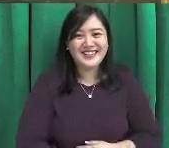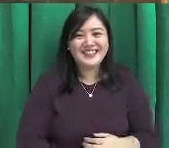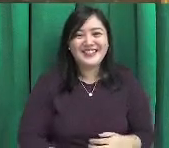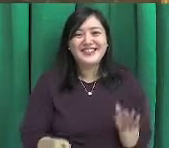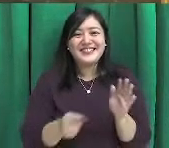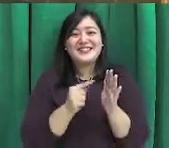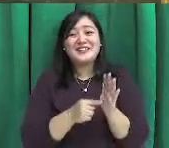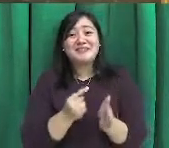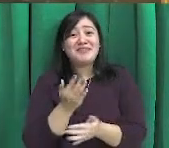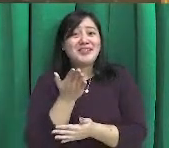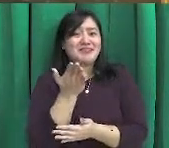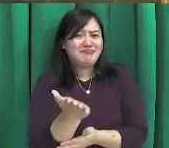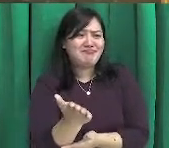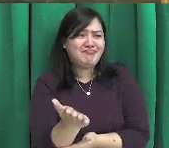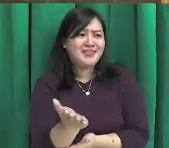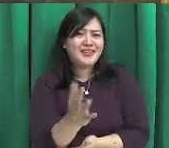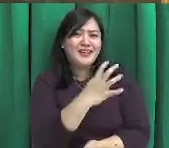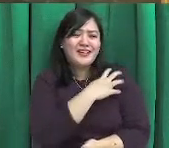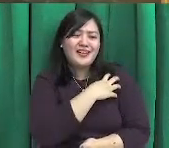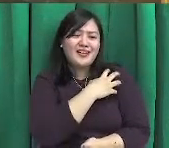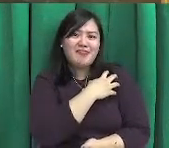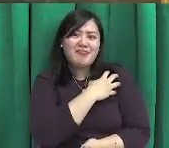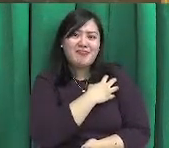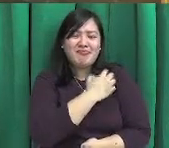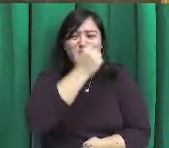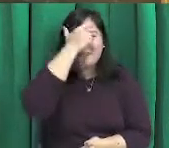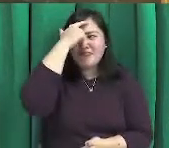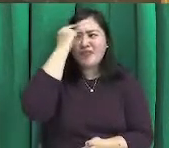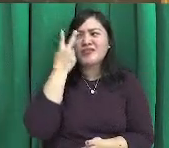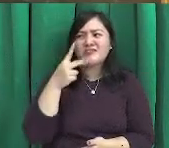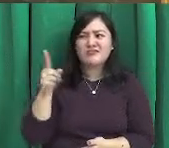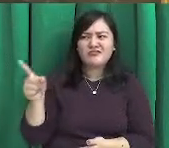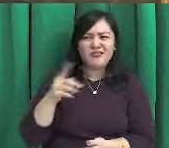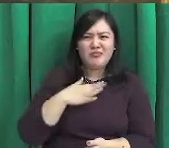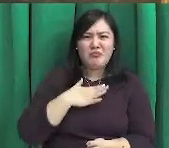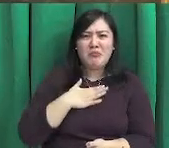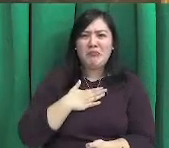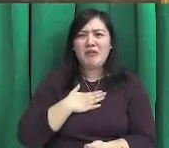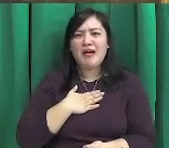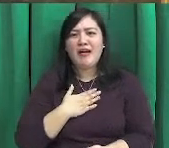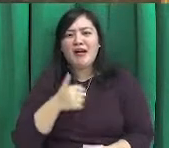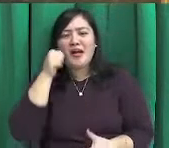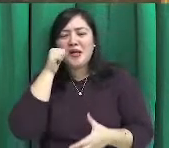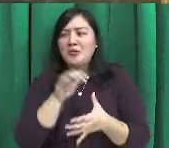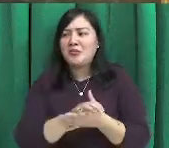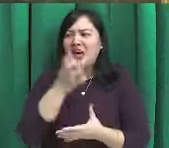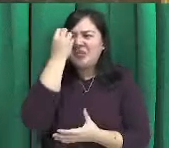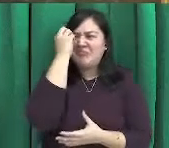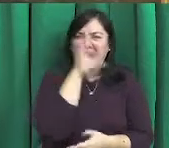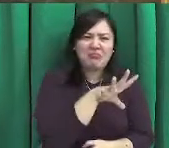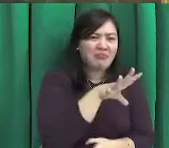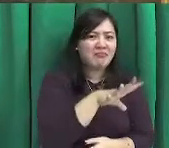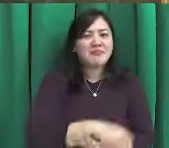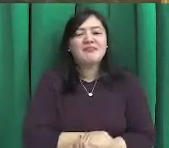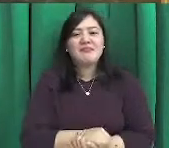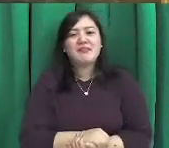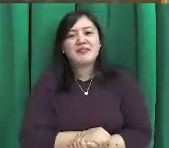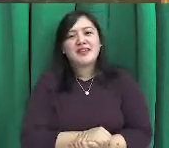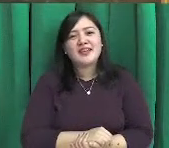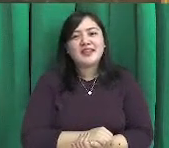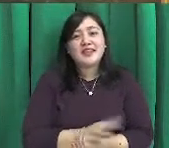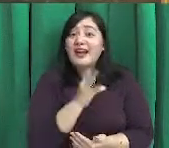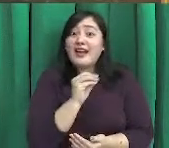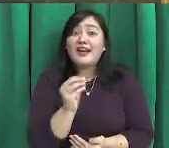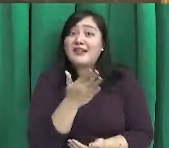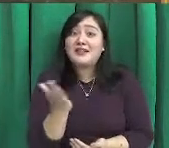kahit pumangit yan, ikaw din naman nagpapangit yan eh. Oh. Pinroblema. Eh, hindi mo mabilihan ng damit. hindi ka pa